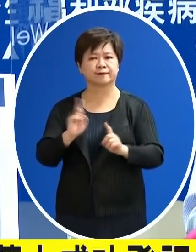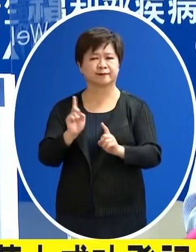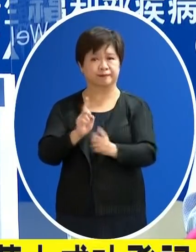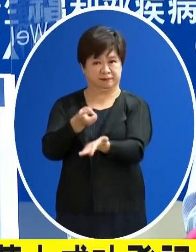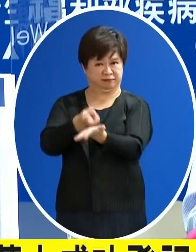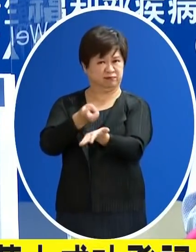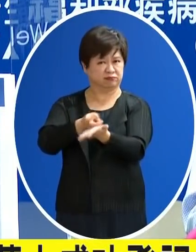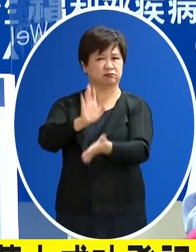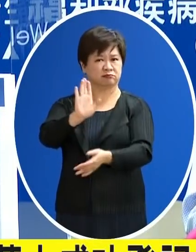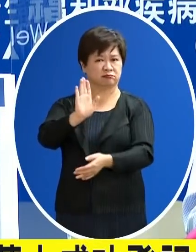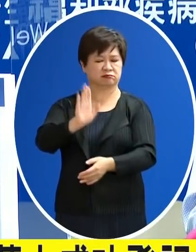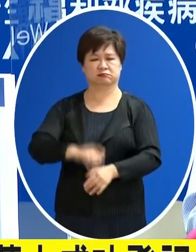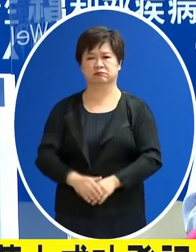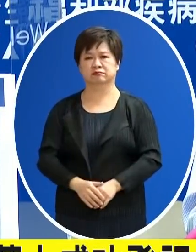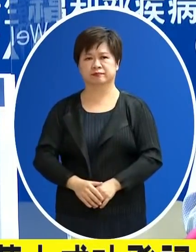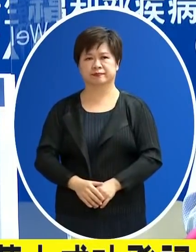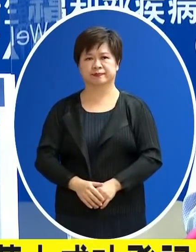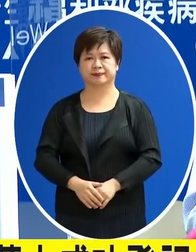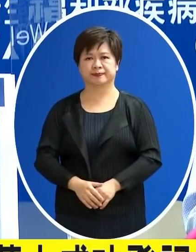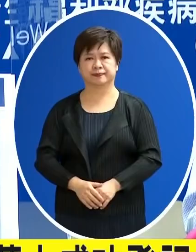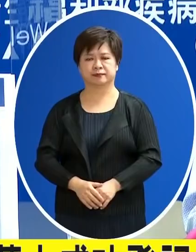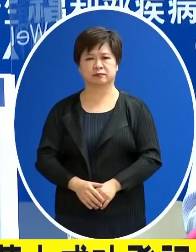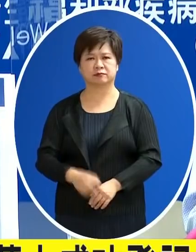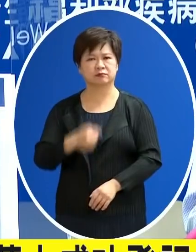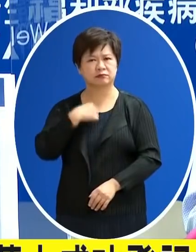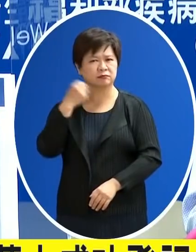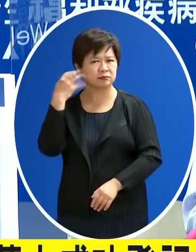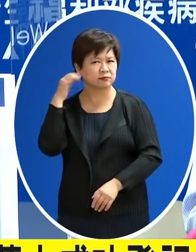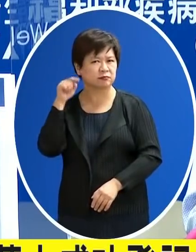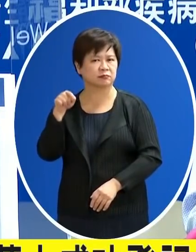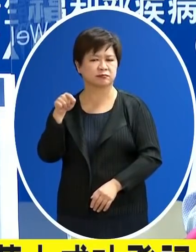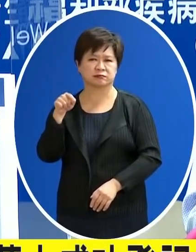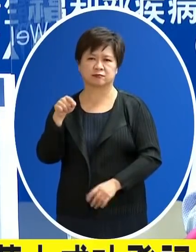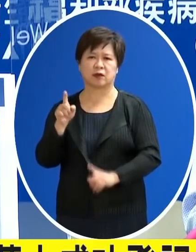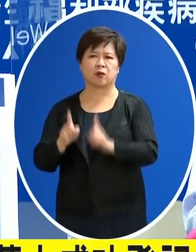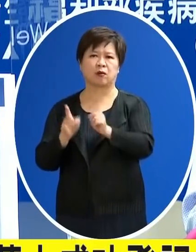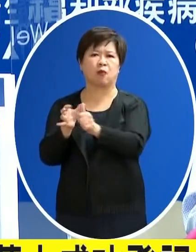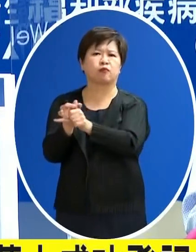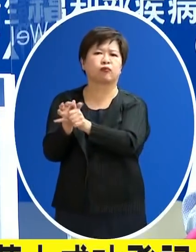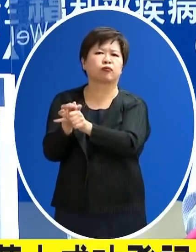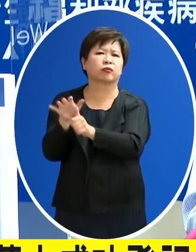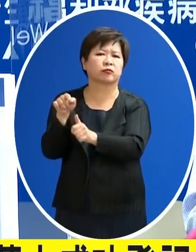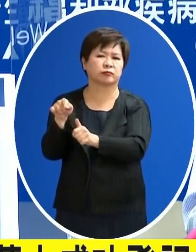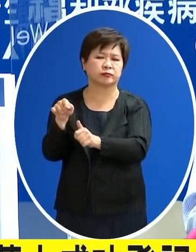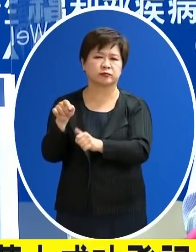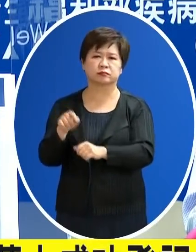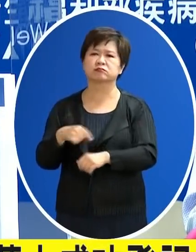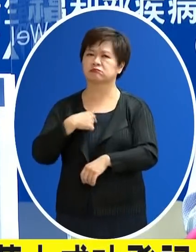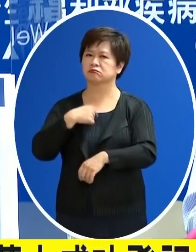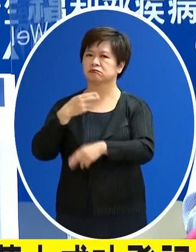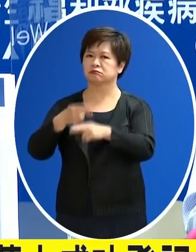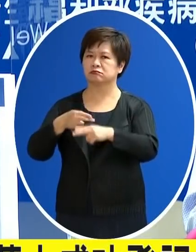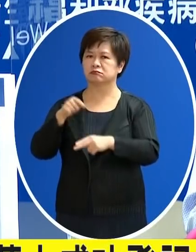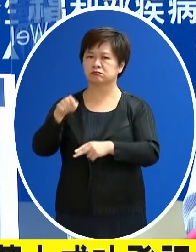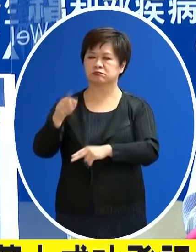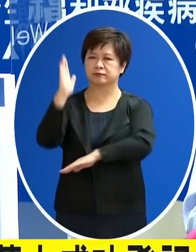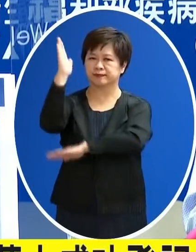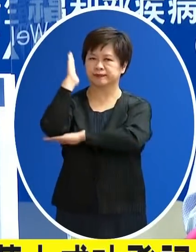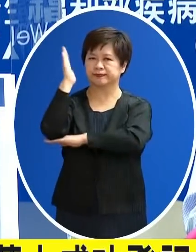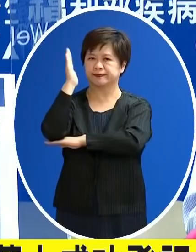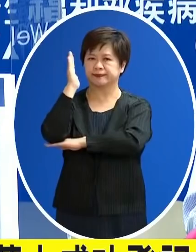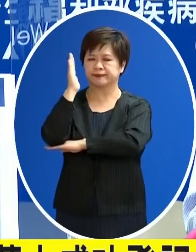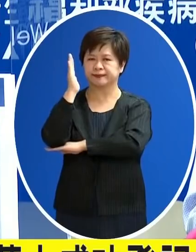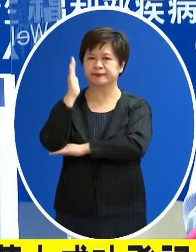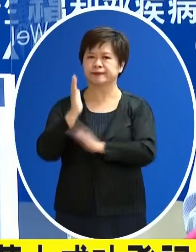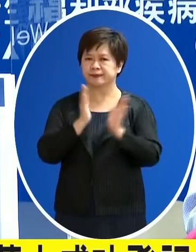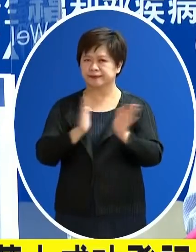严格一点那听起来这个情况算是比较松的一个方式，那我相信在地方政府处理这个一定有